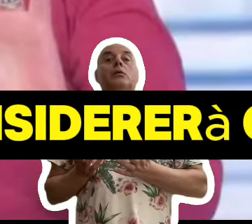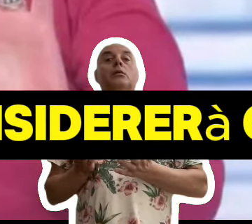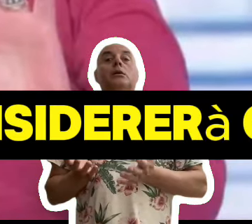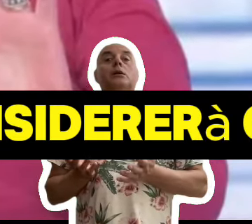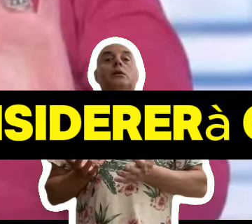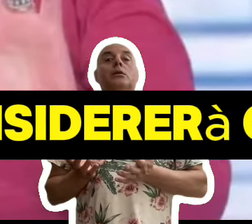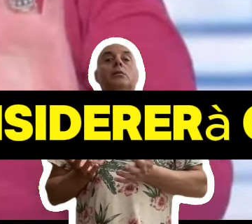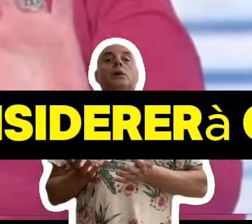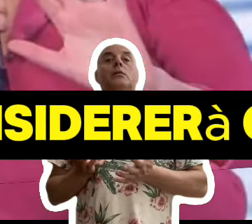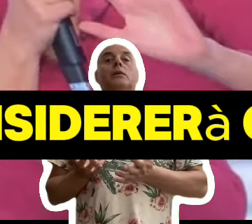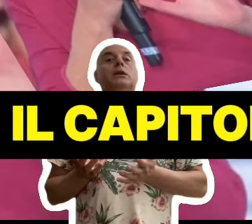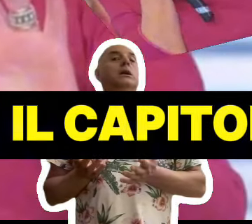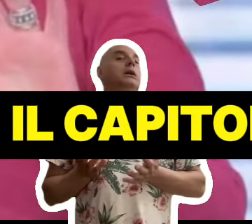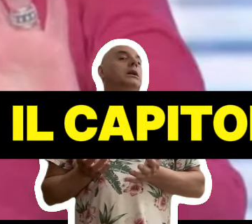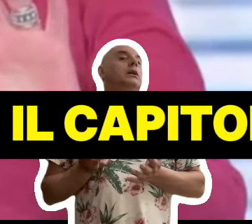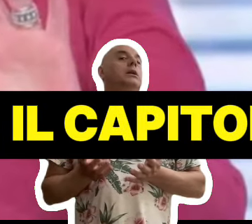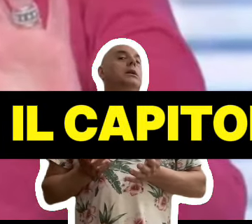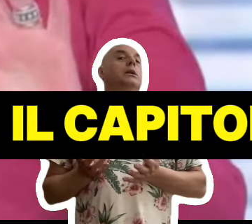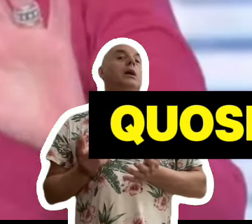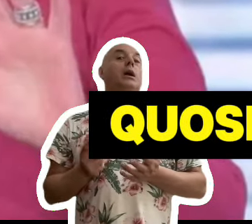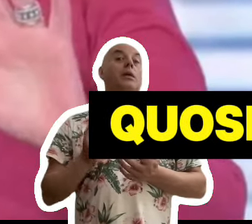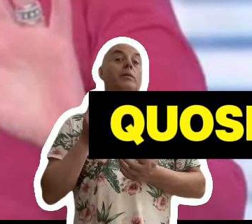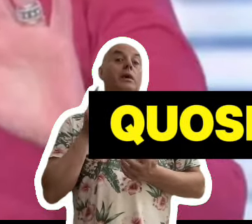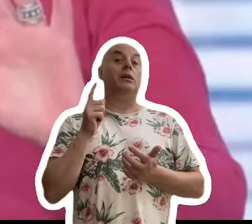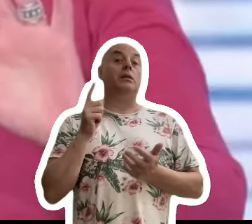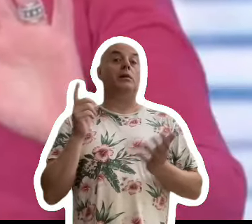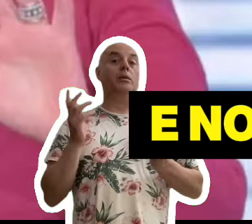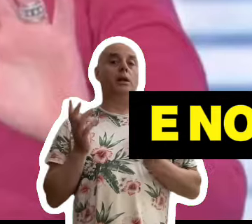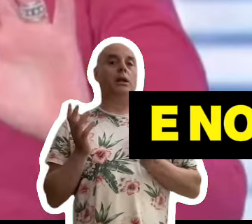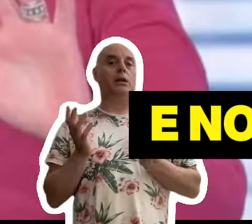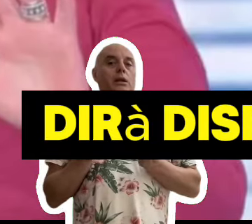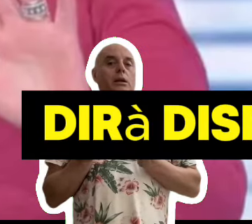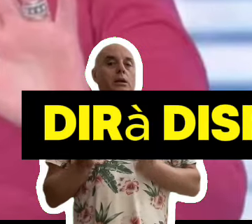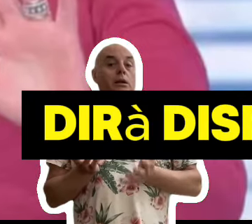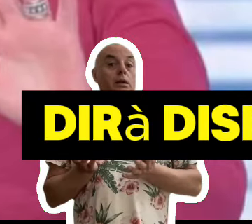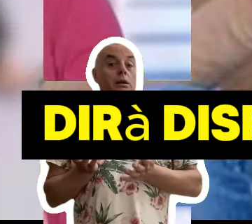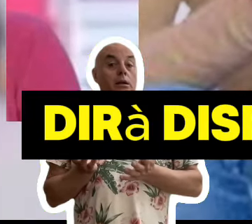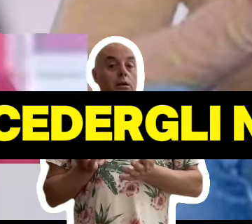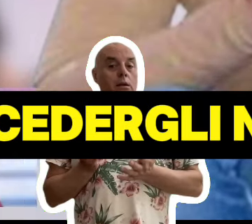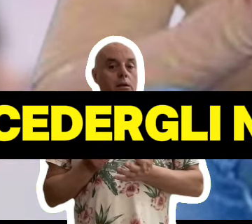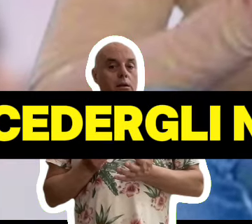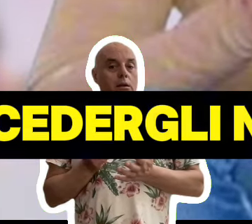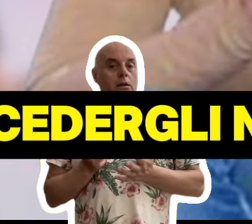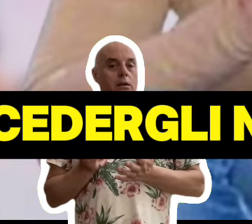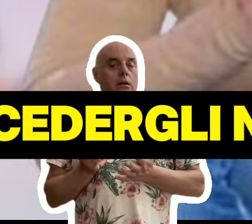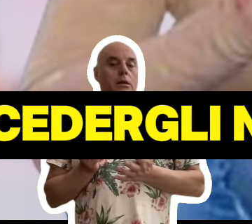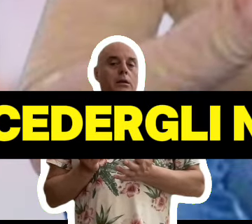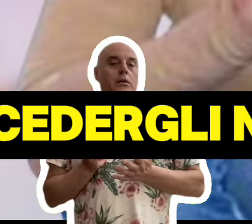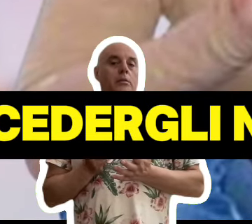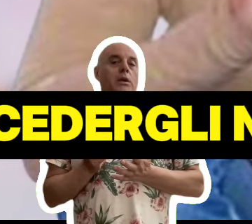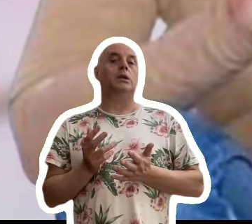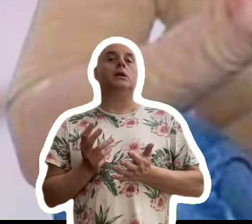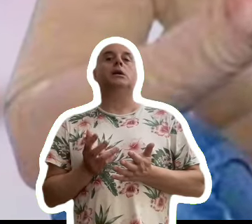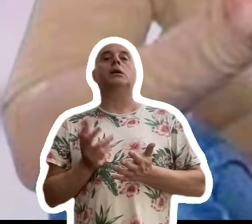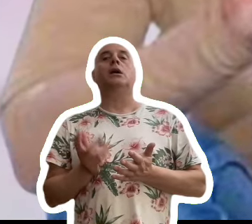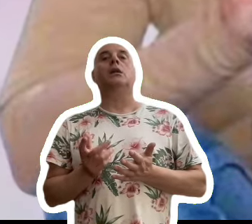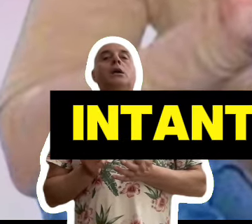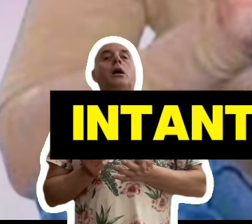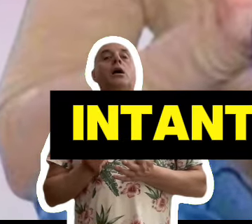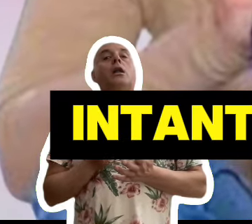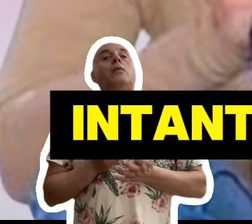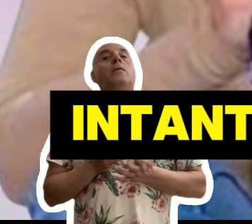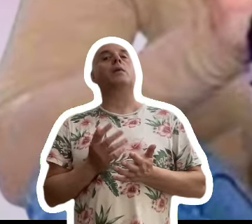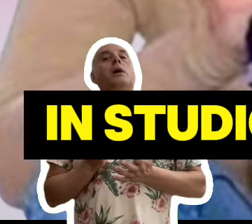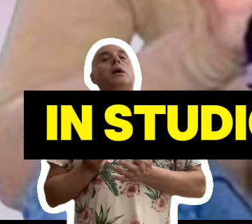considererà ormai chiuso il capitolo Mario cusitore e non si dirà disposta a concedergli nuove chance